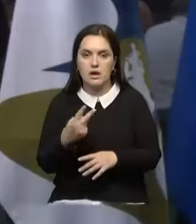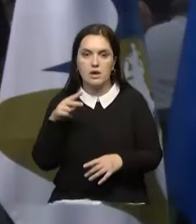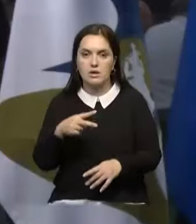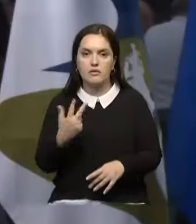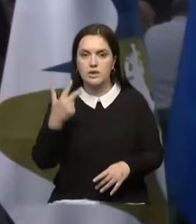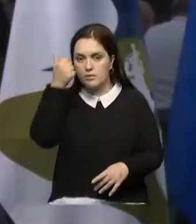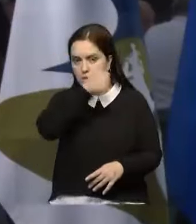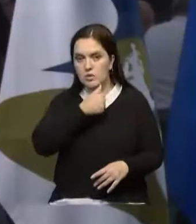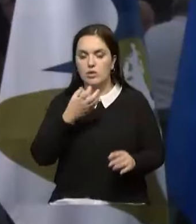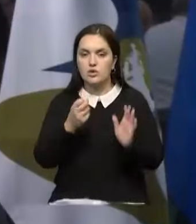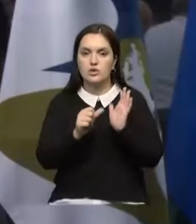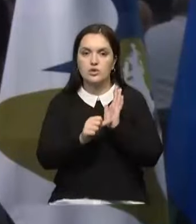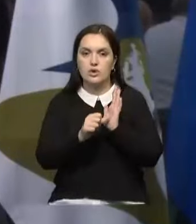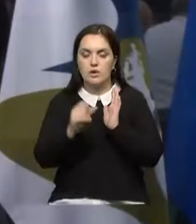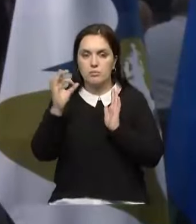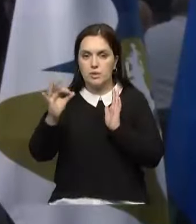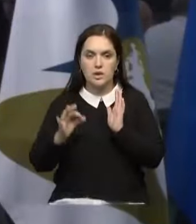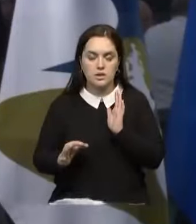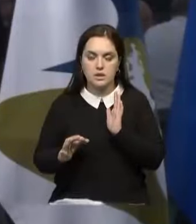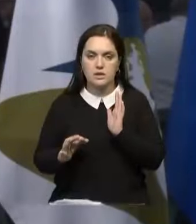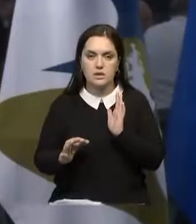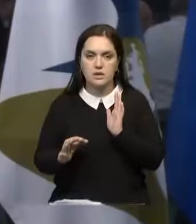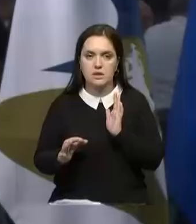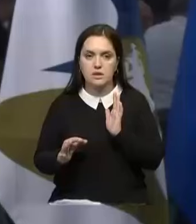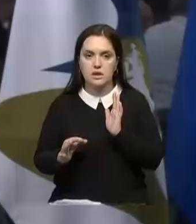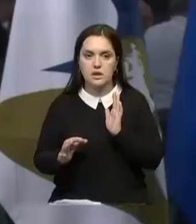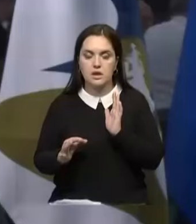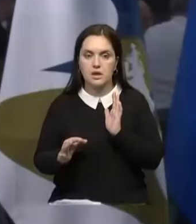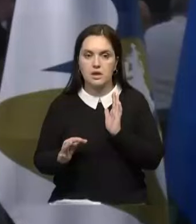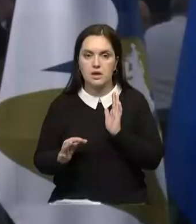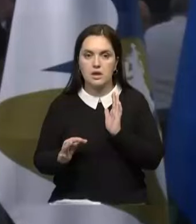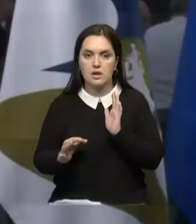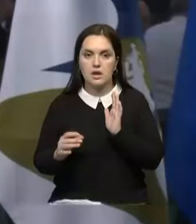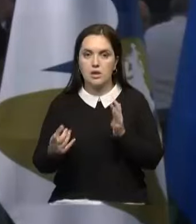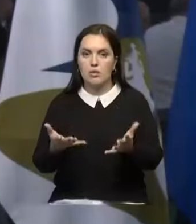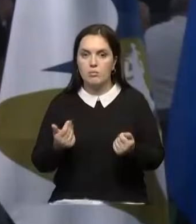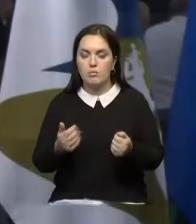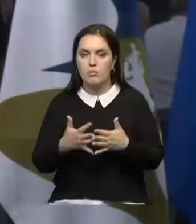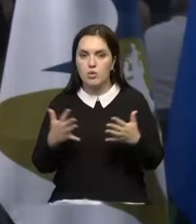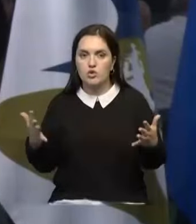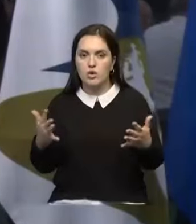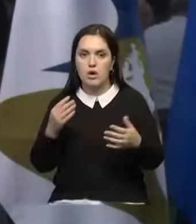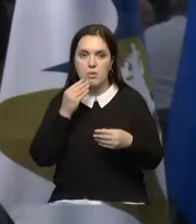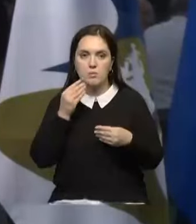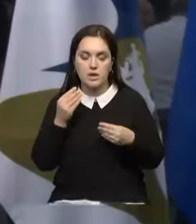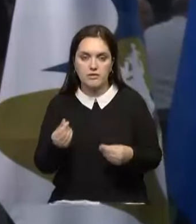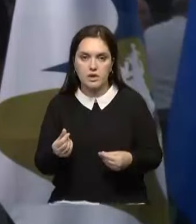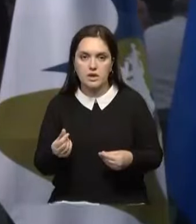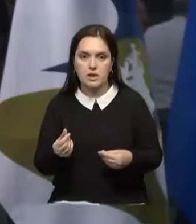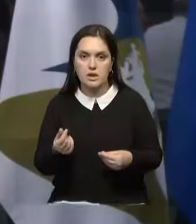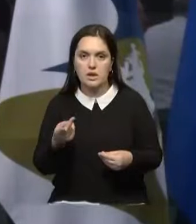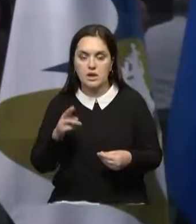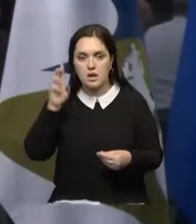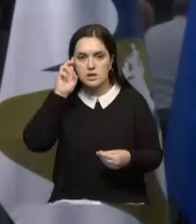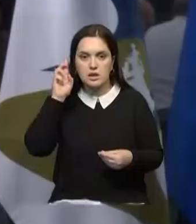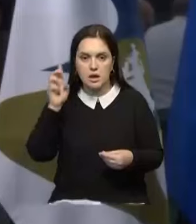2023 году еще на 60%. То есть этот транспортный коридор получает все больше и больше привлекательность для